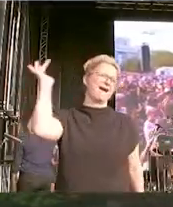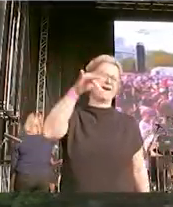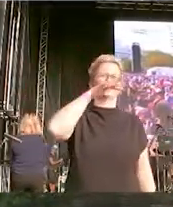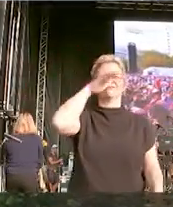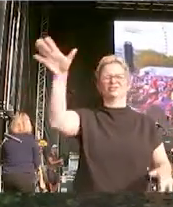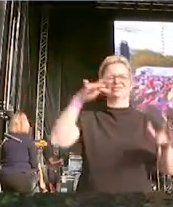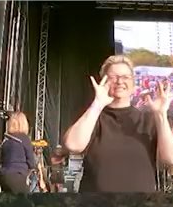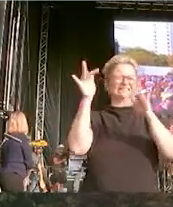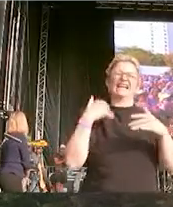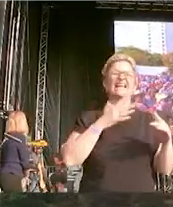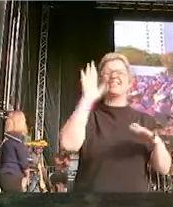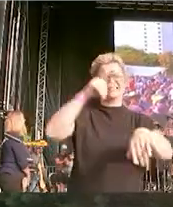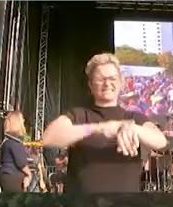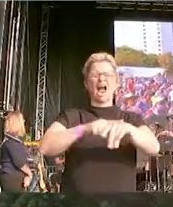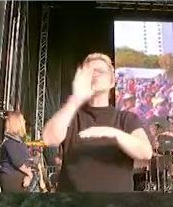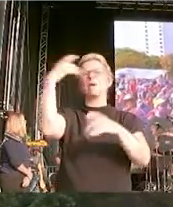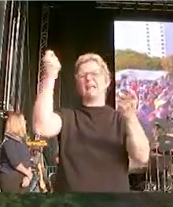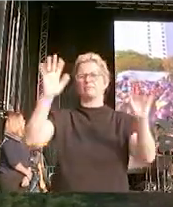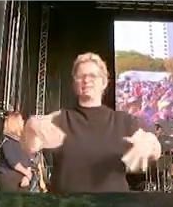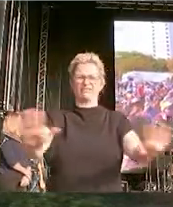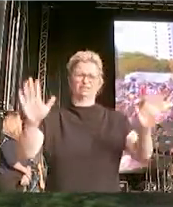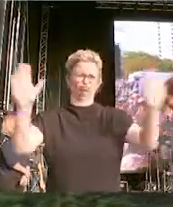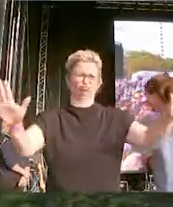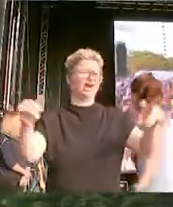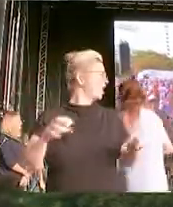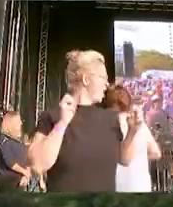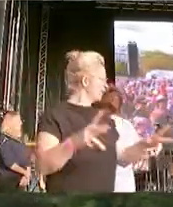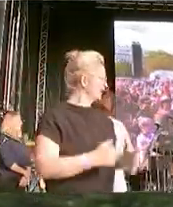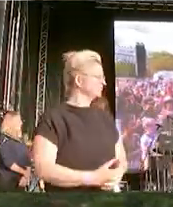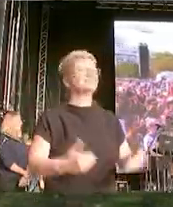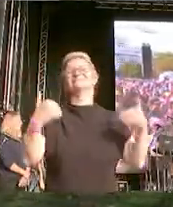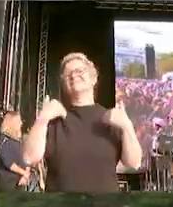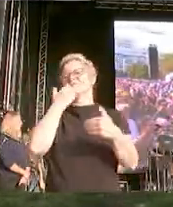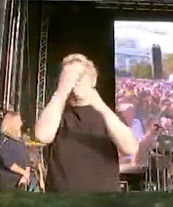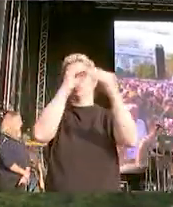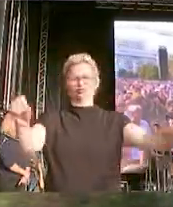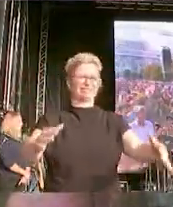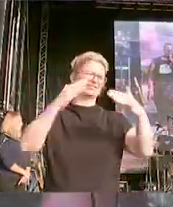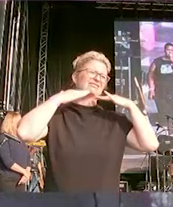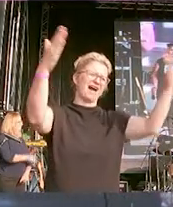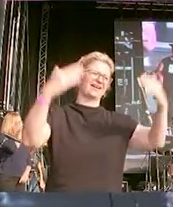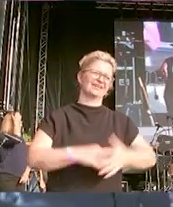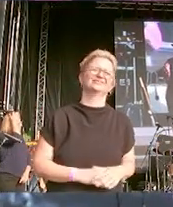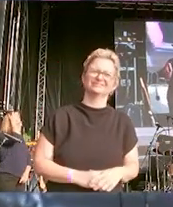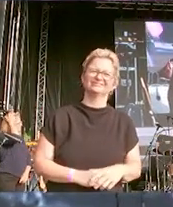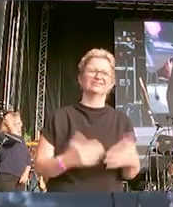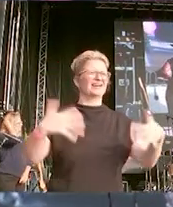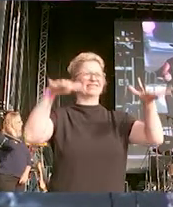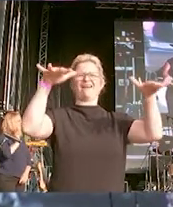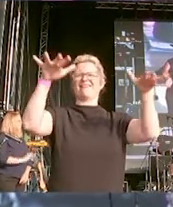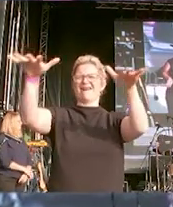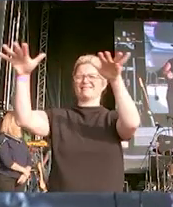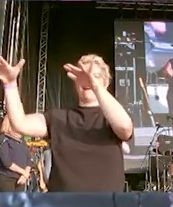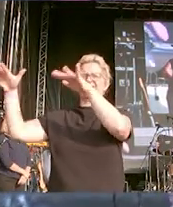Antifaschista! Ich darf dieses Mal nicht überziehen, sorry. Ja, also ich möchte euch danken. Eure Anwesenheit